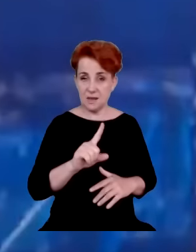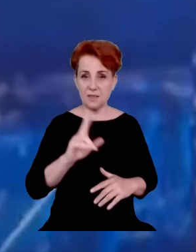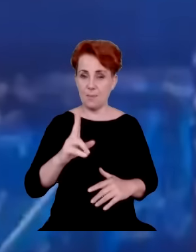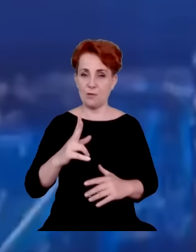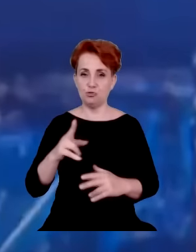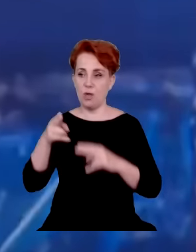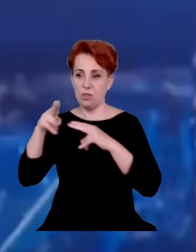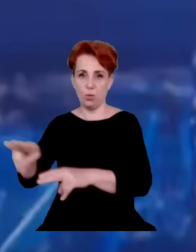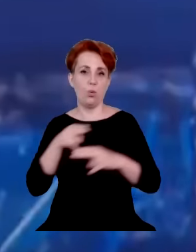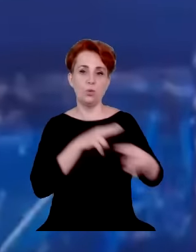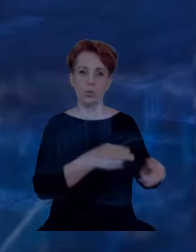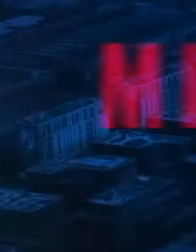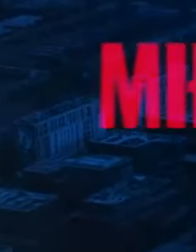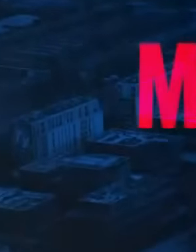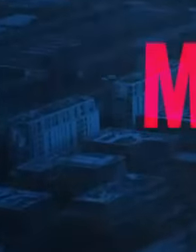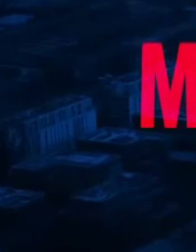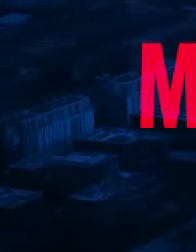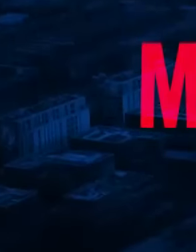Nie jest i nie